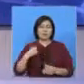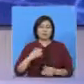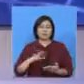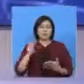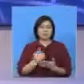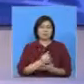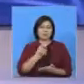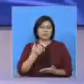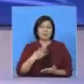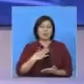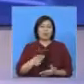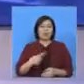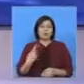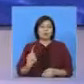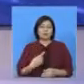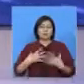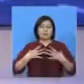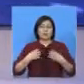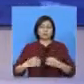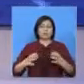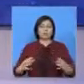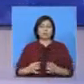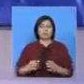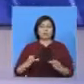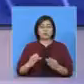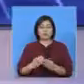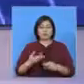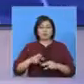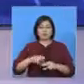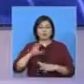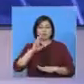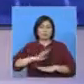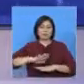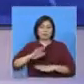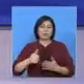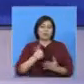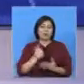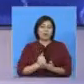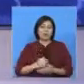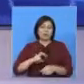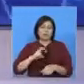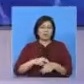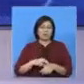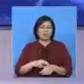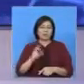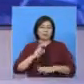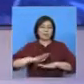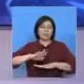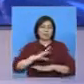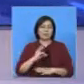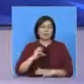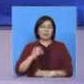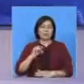қол жеткізді. Солардың бірі денсаулық сақтау саласы. Осы орайда еліміздің бас нейрохирургы отандық